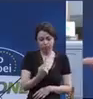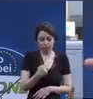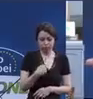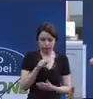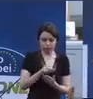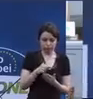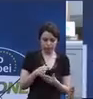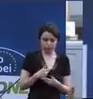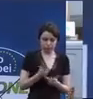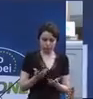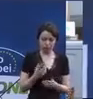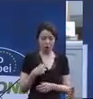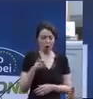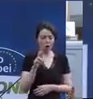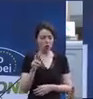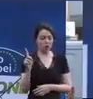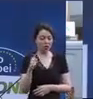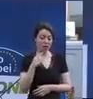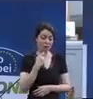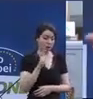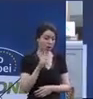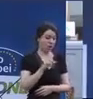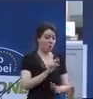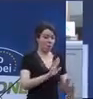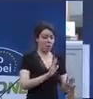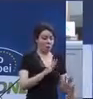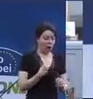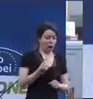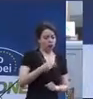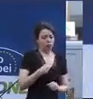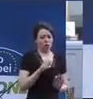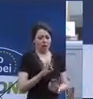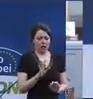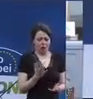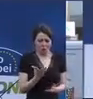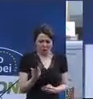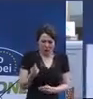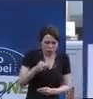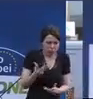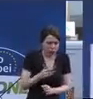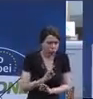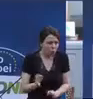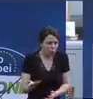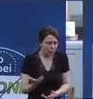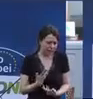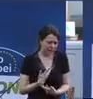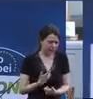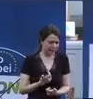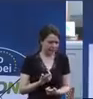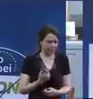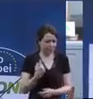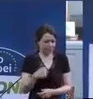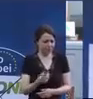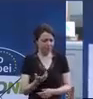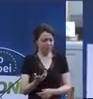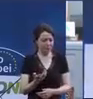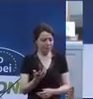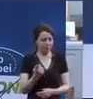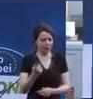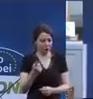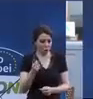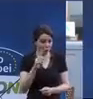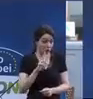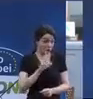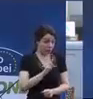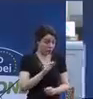fine Crosetto ha preso la parola e ha detto non ho nulla da aggiungere Ma come non hai nulla da aggiungere Scusa ma ma o tu